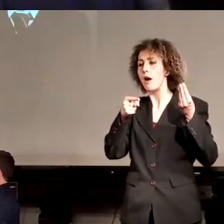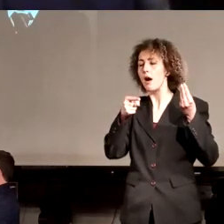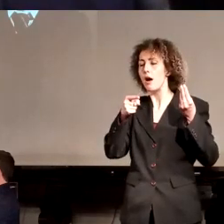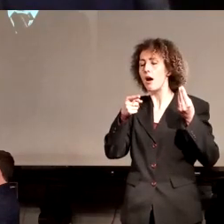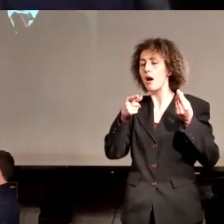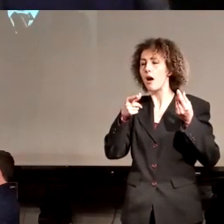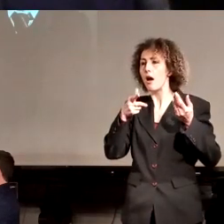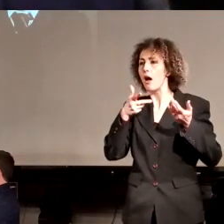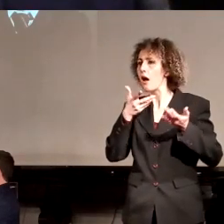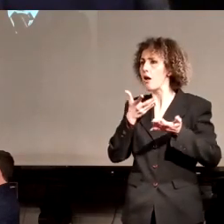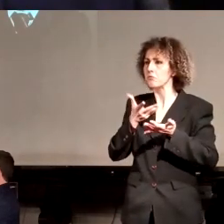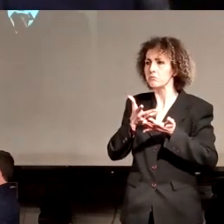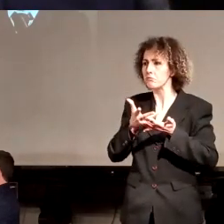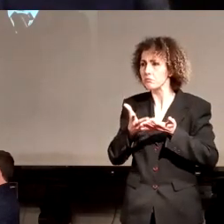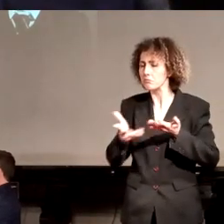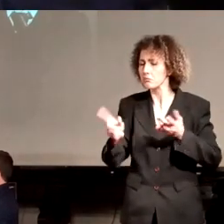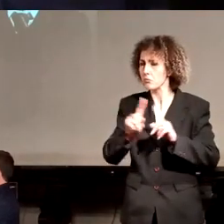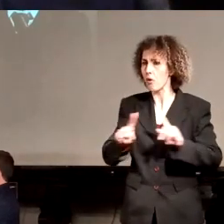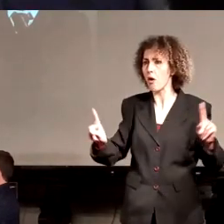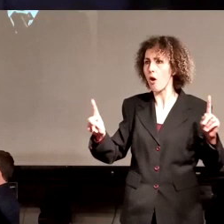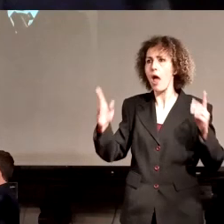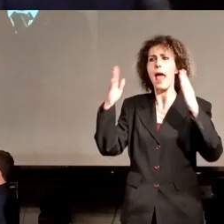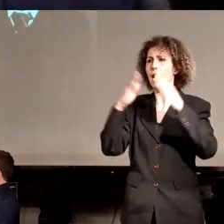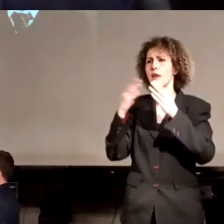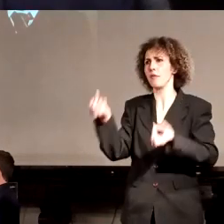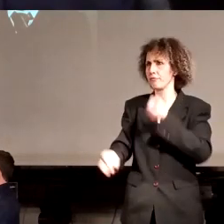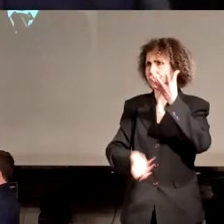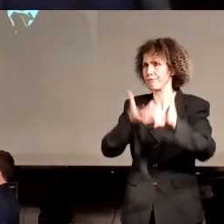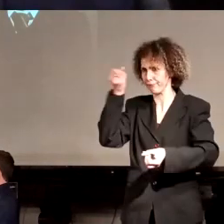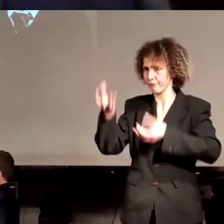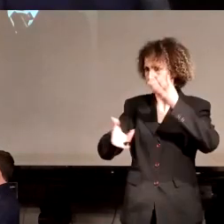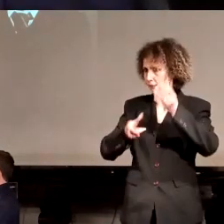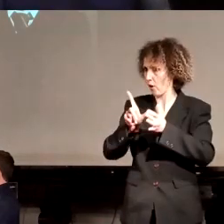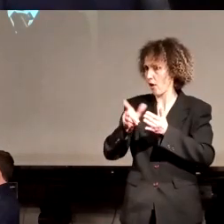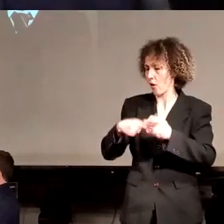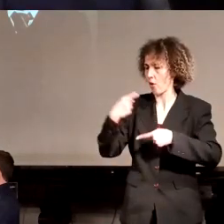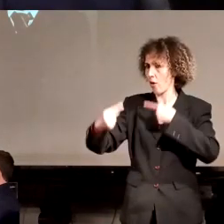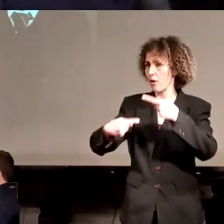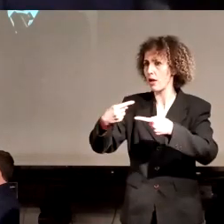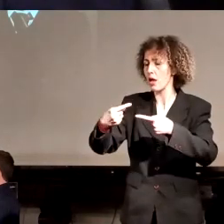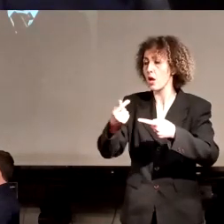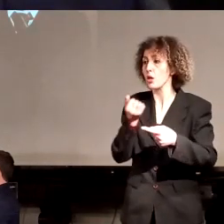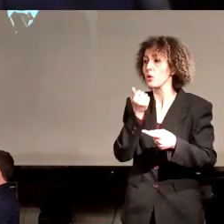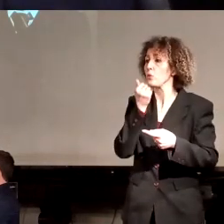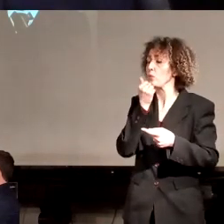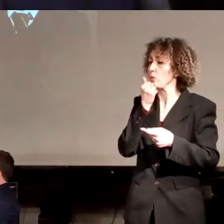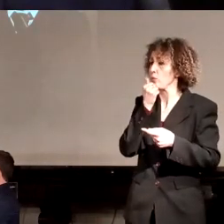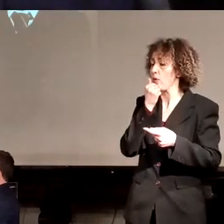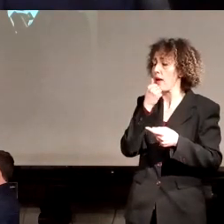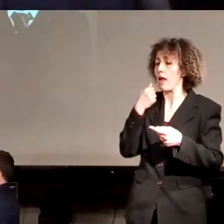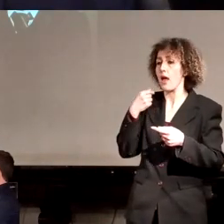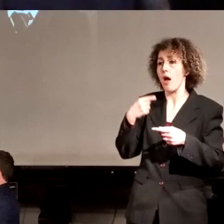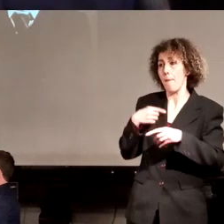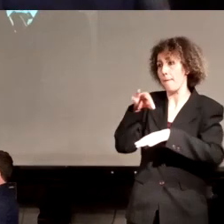precipitazione intanto la notizia riuscirei a scusarvi di essere malato disse